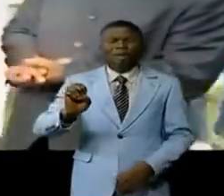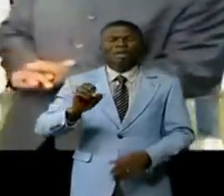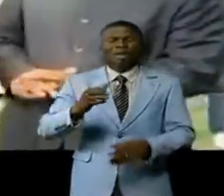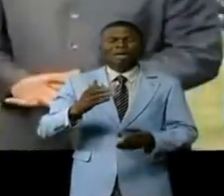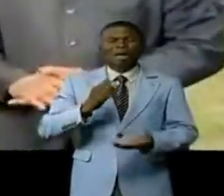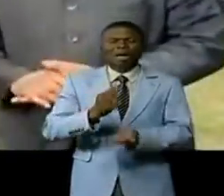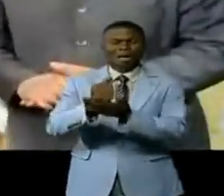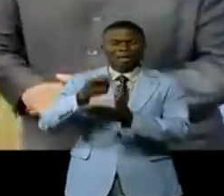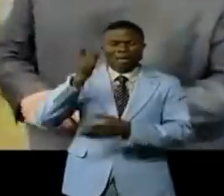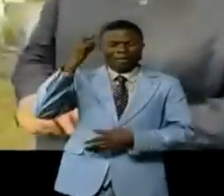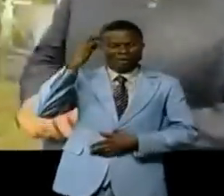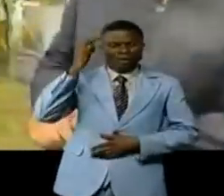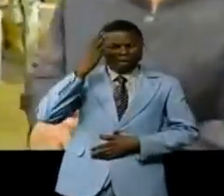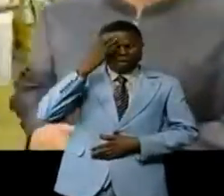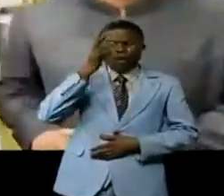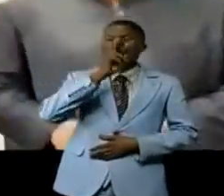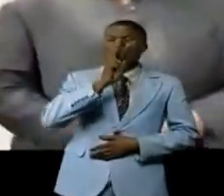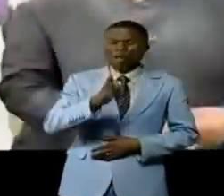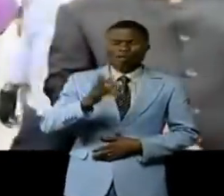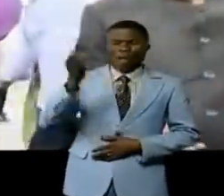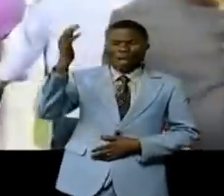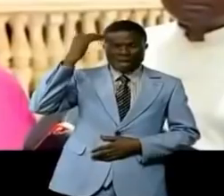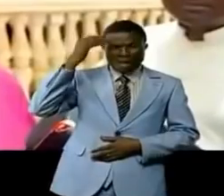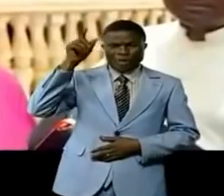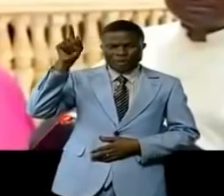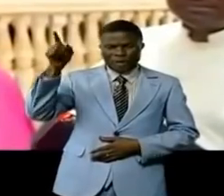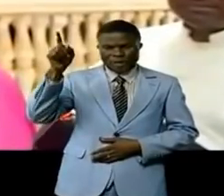de découvrir les réalités du Congo profond.